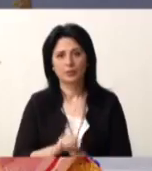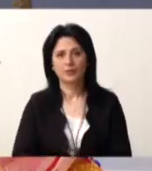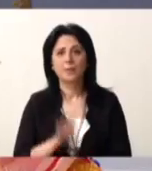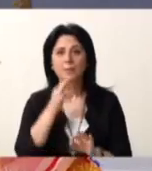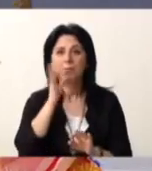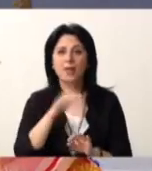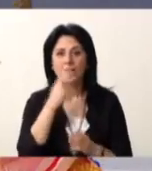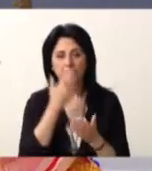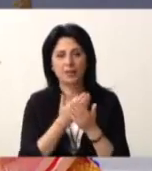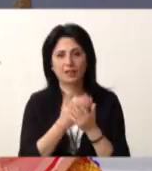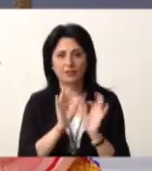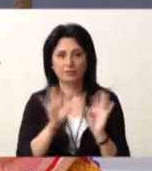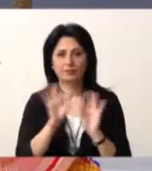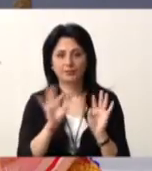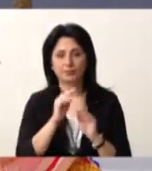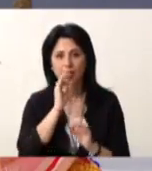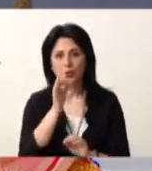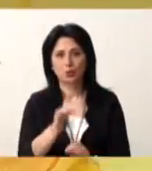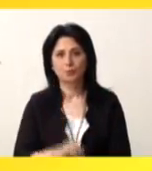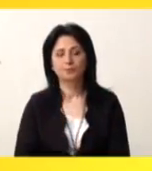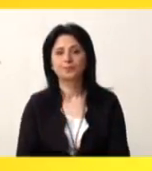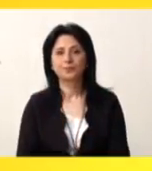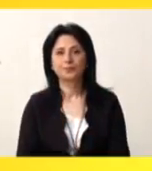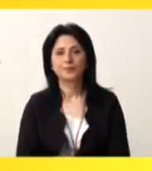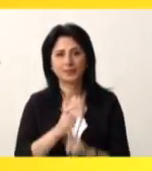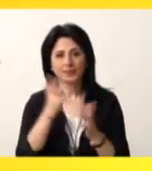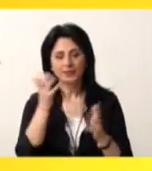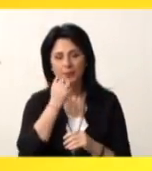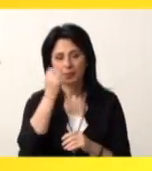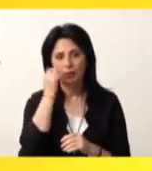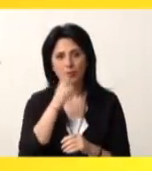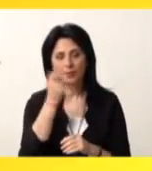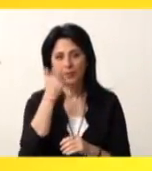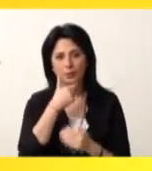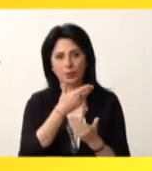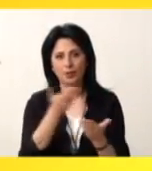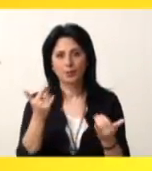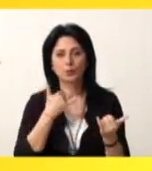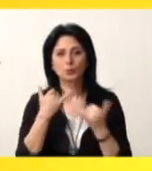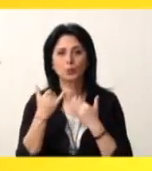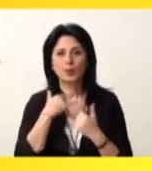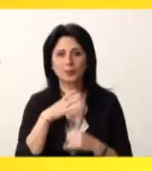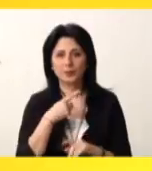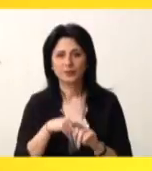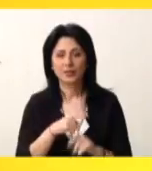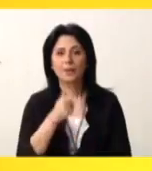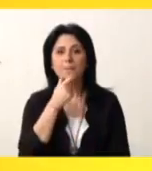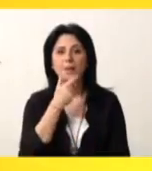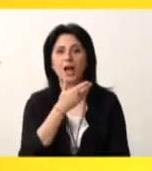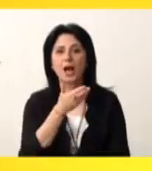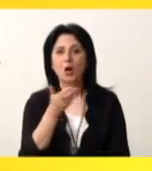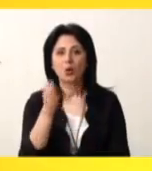გამოვიკვლიოთ და მერე იმის მიხედვით პასუხი გაიცემ. კი ბატონო, ძალიან დიდი მადლობა ბატონებო ჩვენთან სტუმრობისთვის.